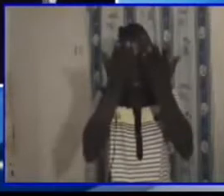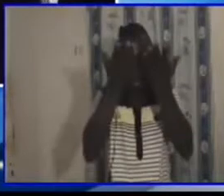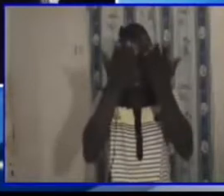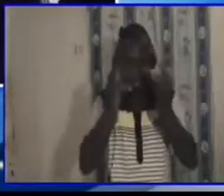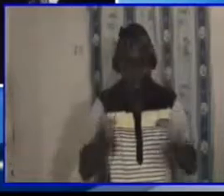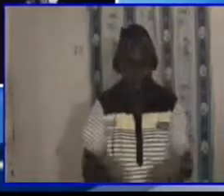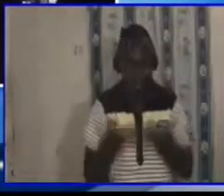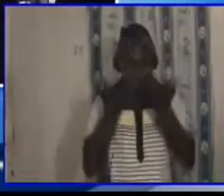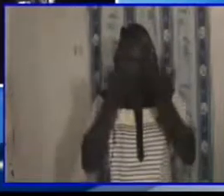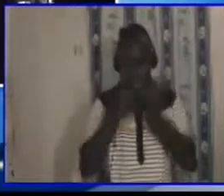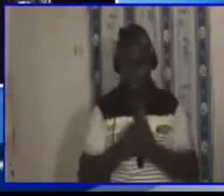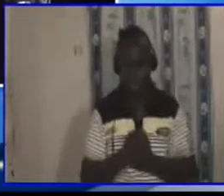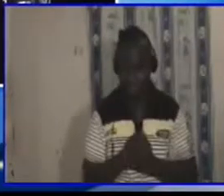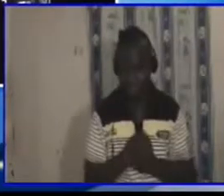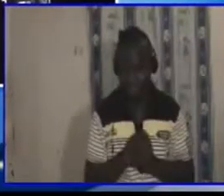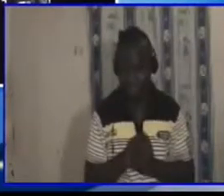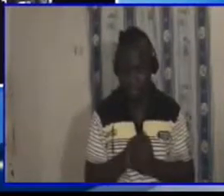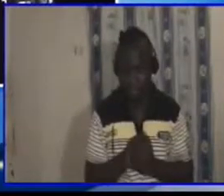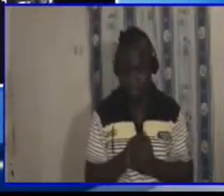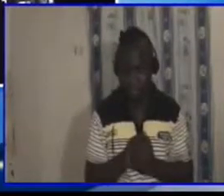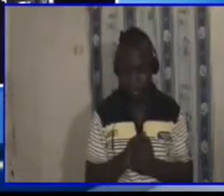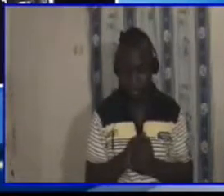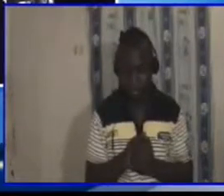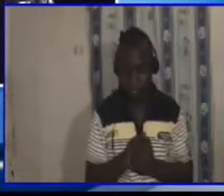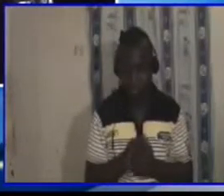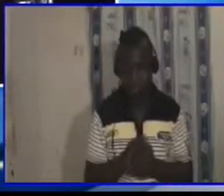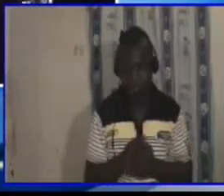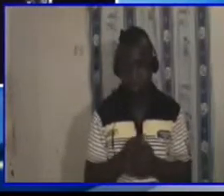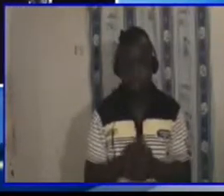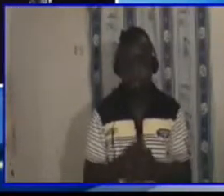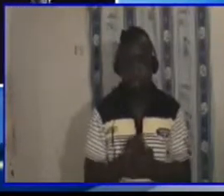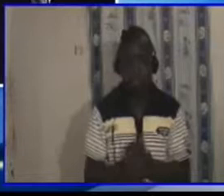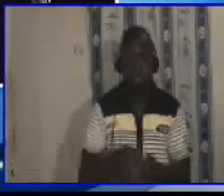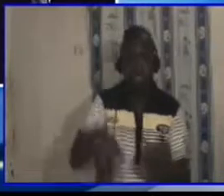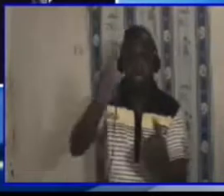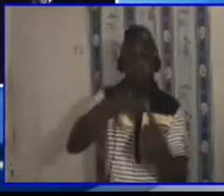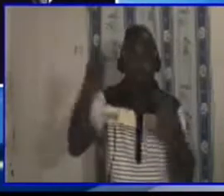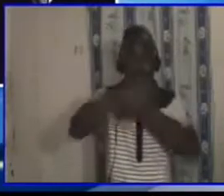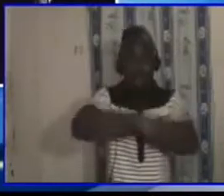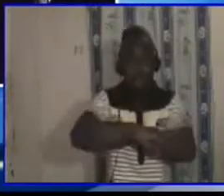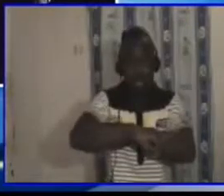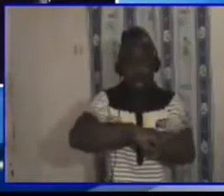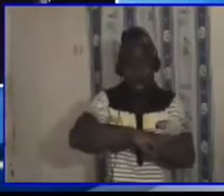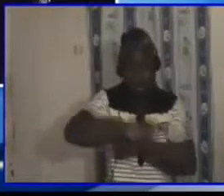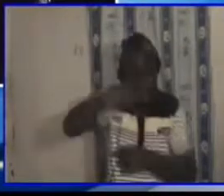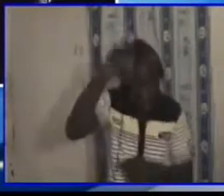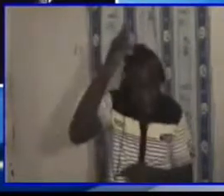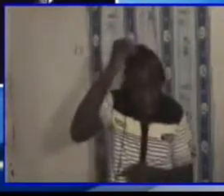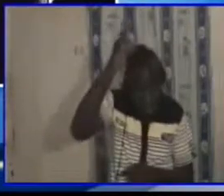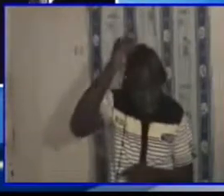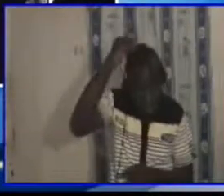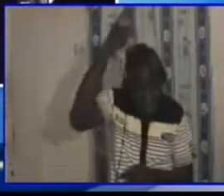ma colui che viene dietro di me vi battezzerà con lo spirito santo è